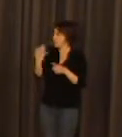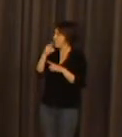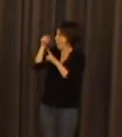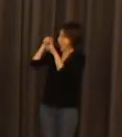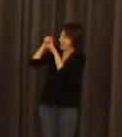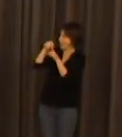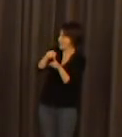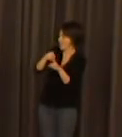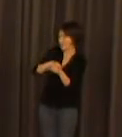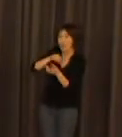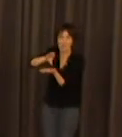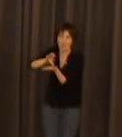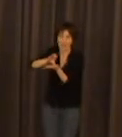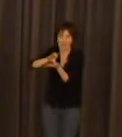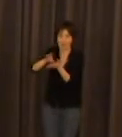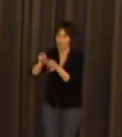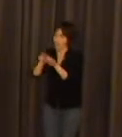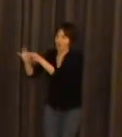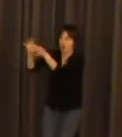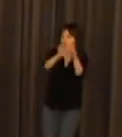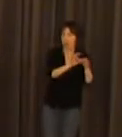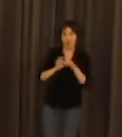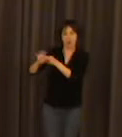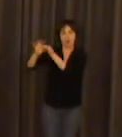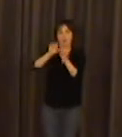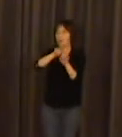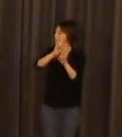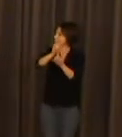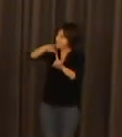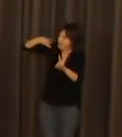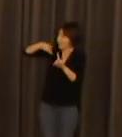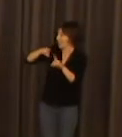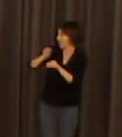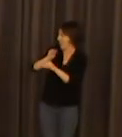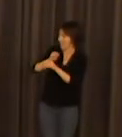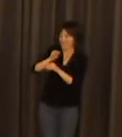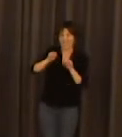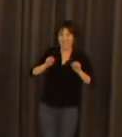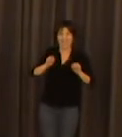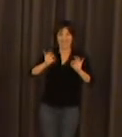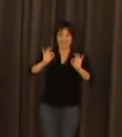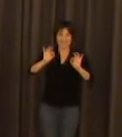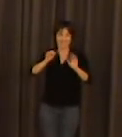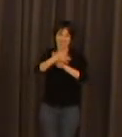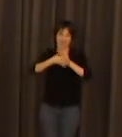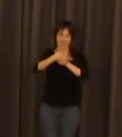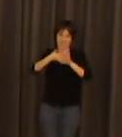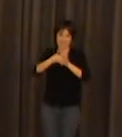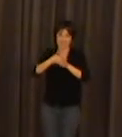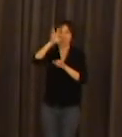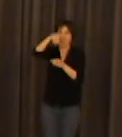teníem justament en aquest curs, que ha tingut aquesta perspectiva tan didàctica de les llengües de signes, no? També en la part